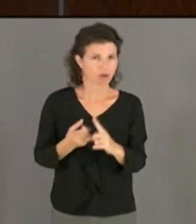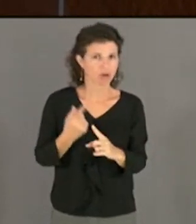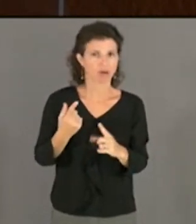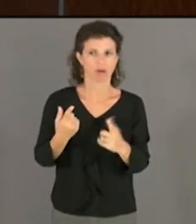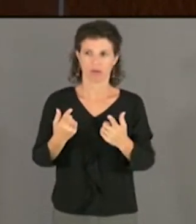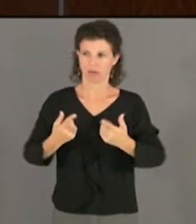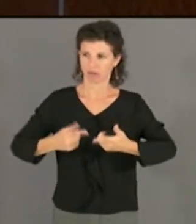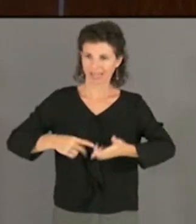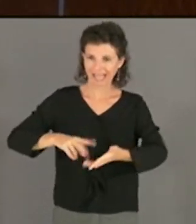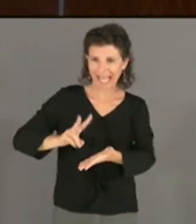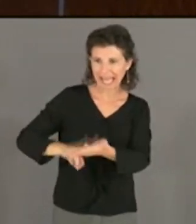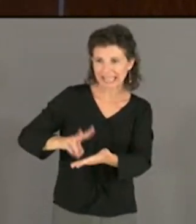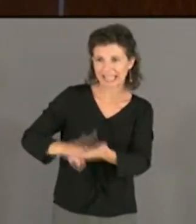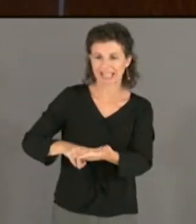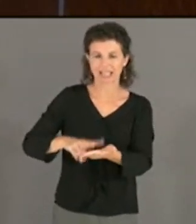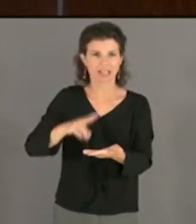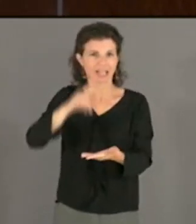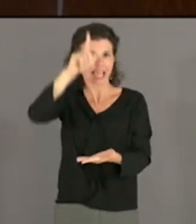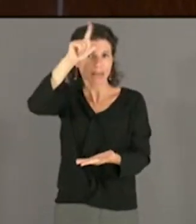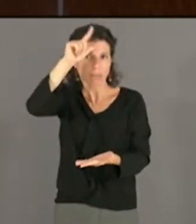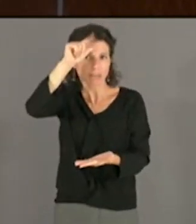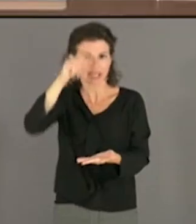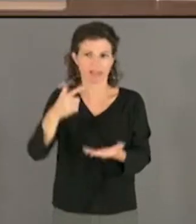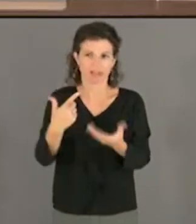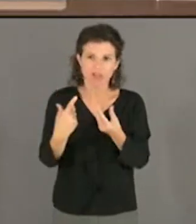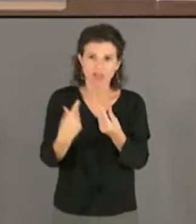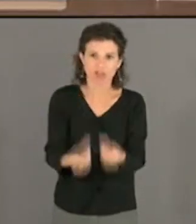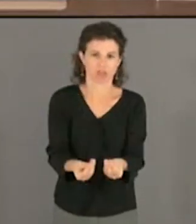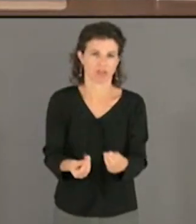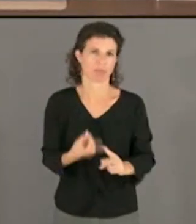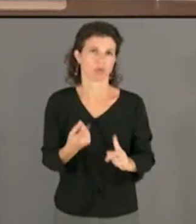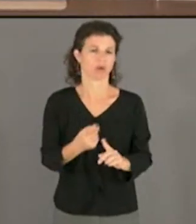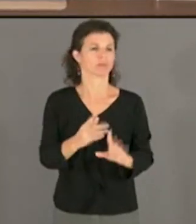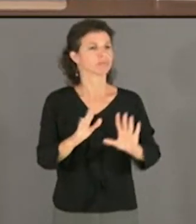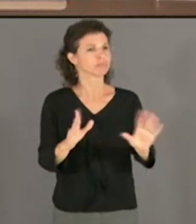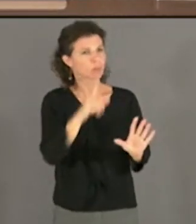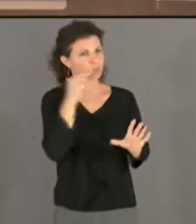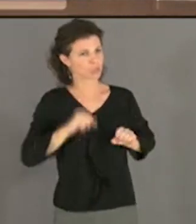la réalité républicaine. Allez, monsieur le sénateur, je vous ai entendu. Merci.